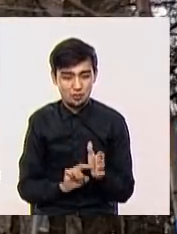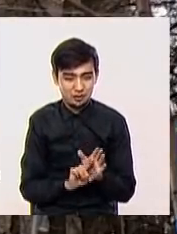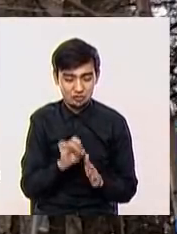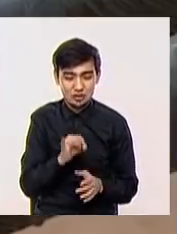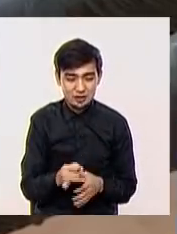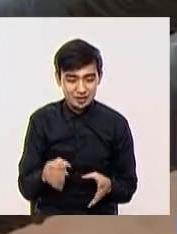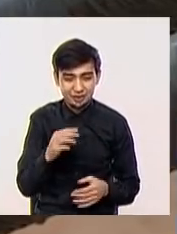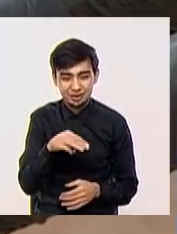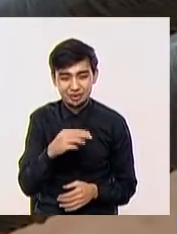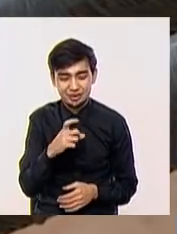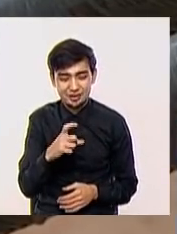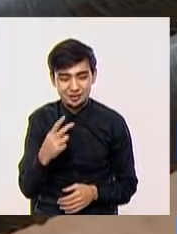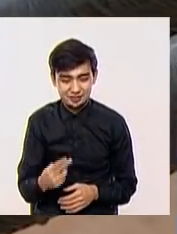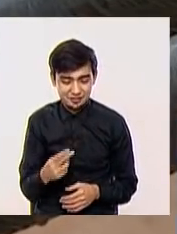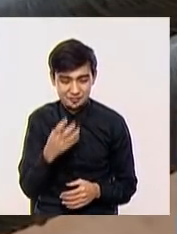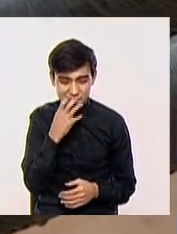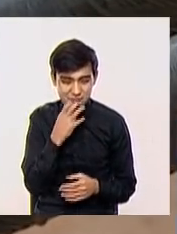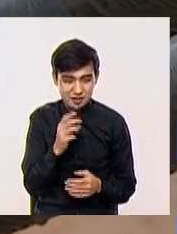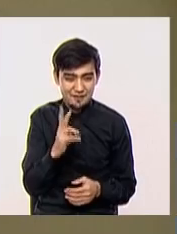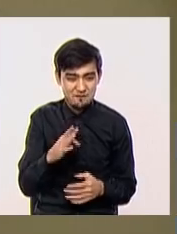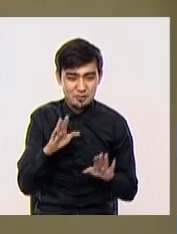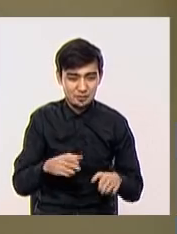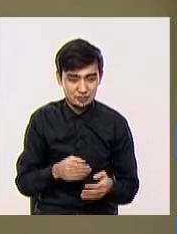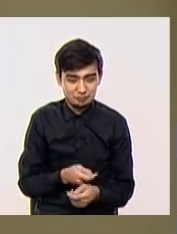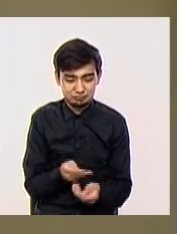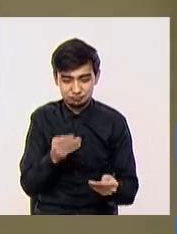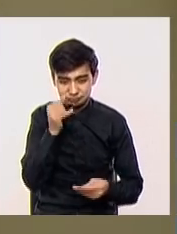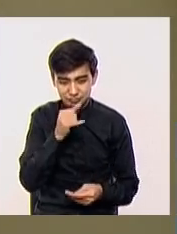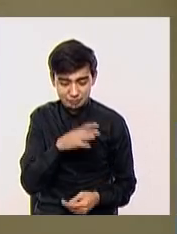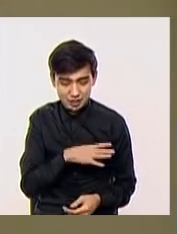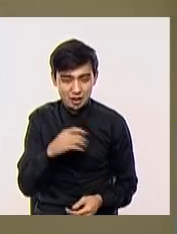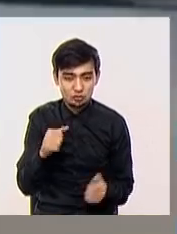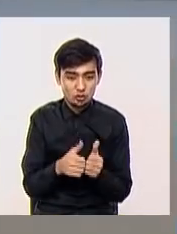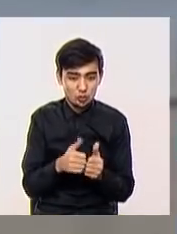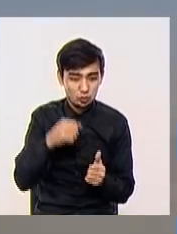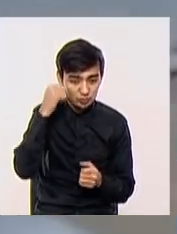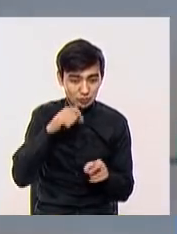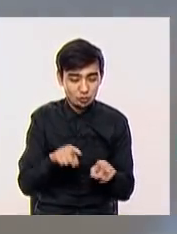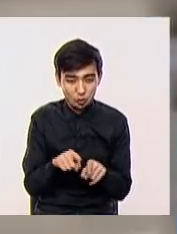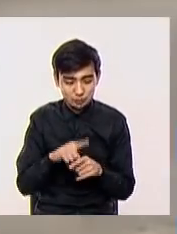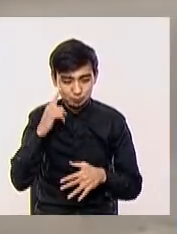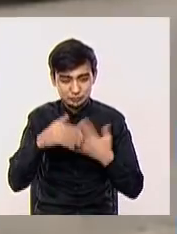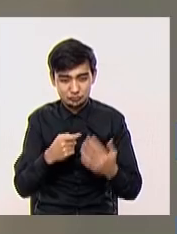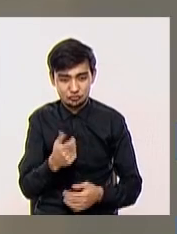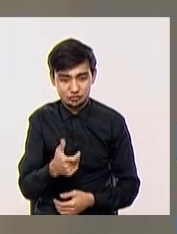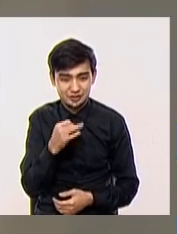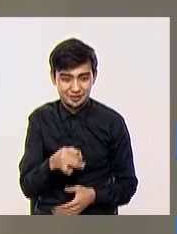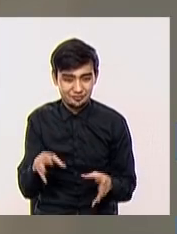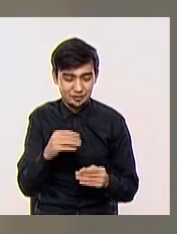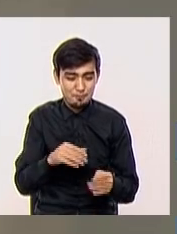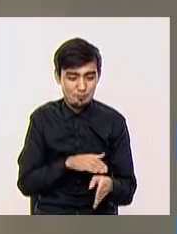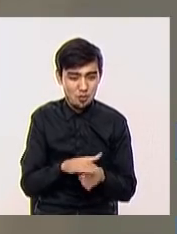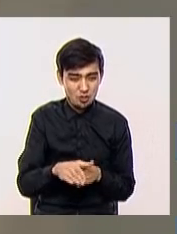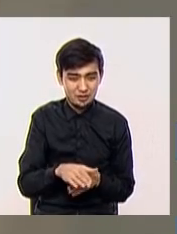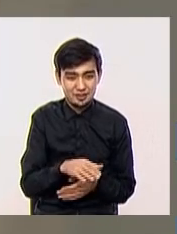и местная ТЭЦ перестала подавать тепло в квартиры. В соседнем Узбекистане тоже едва не наступил коллапс. Полностью обесточенной